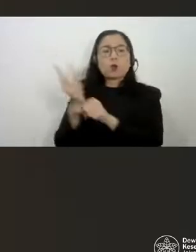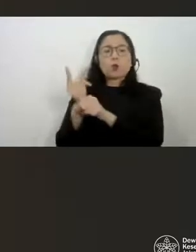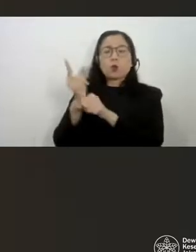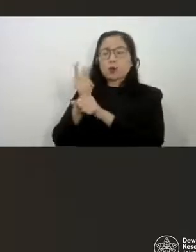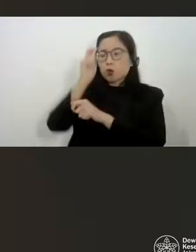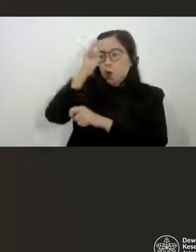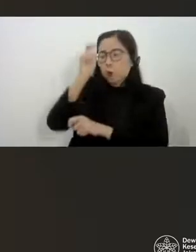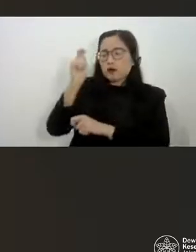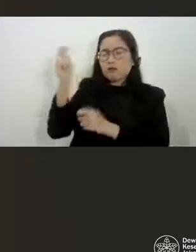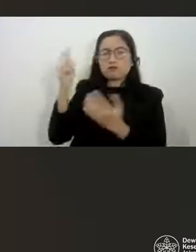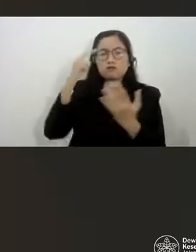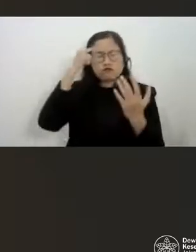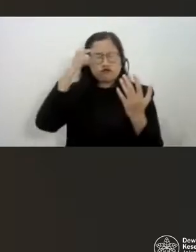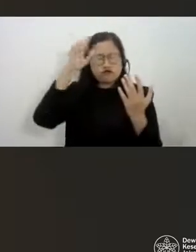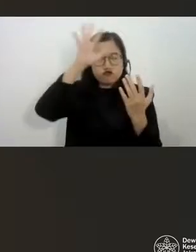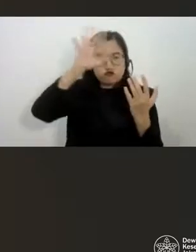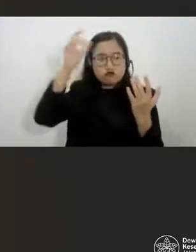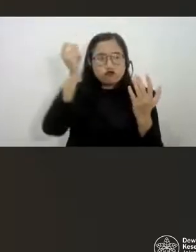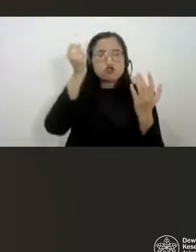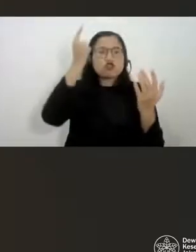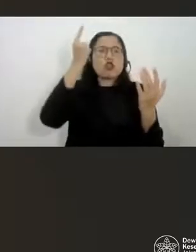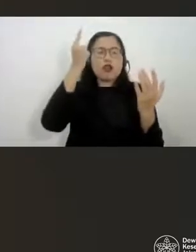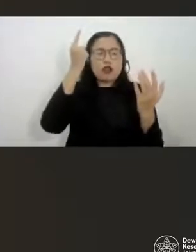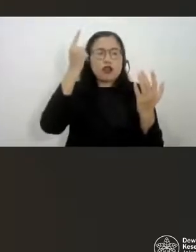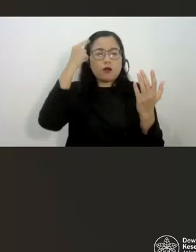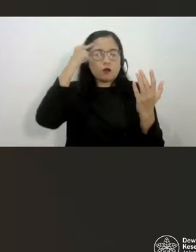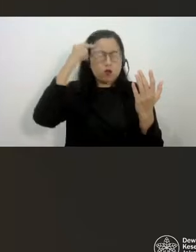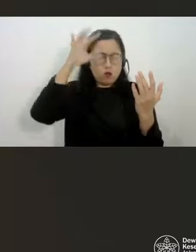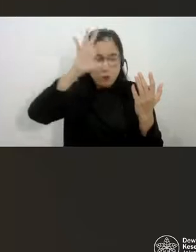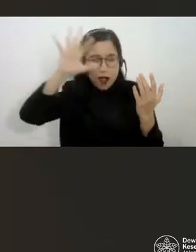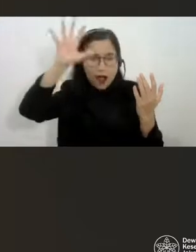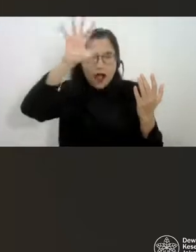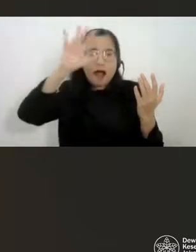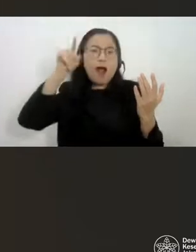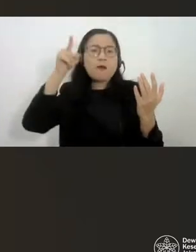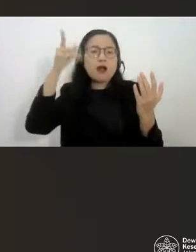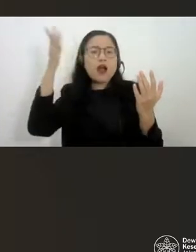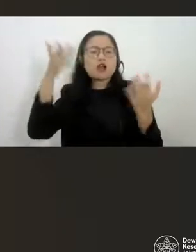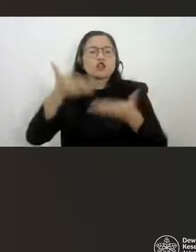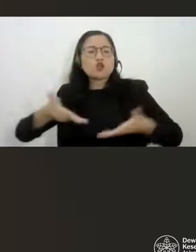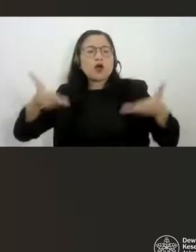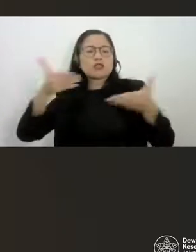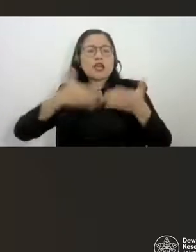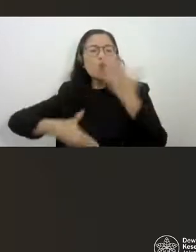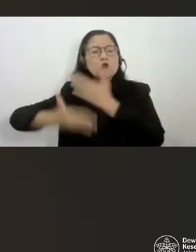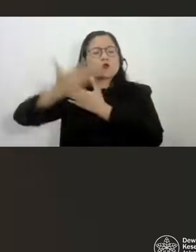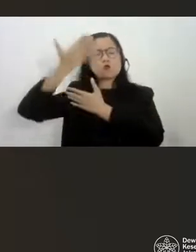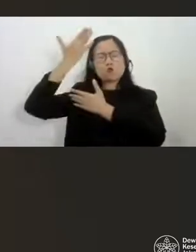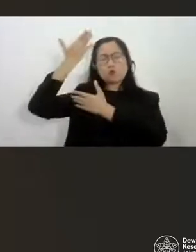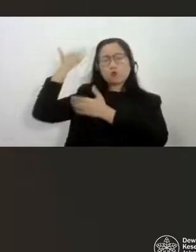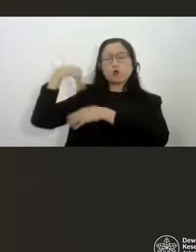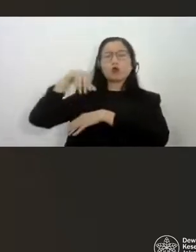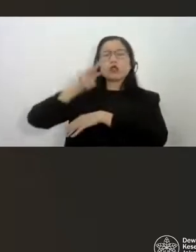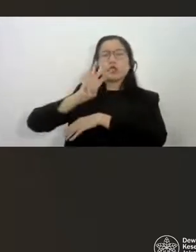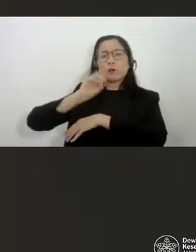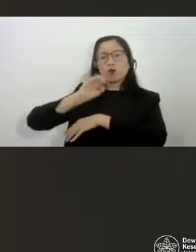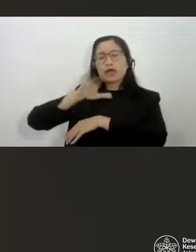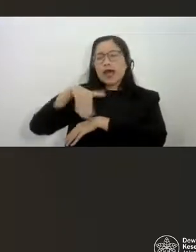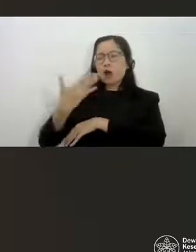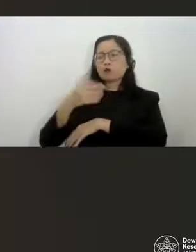terhormat Sultan Takdir Ali Sabana, terbayanglah suasana 30 tahun lalu, sekitar